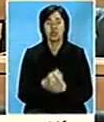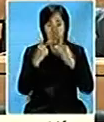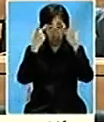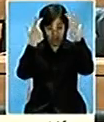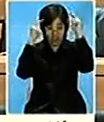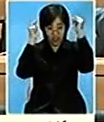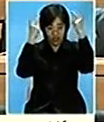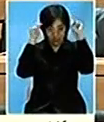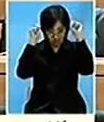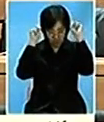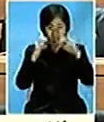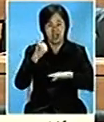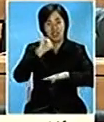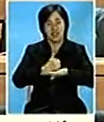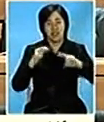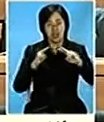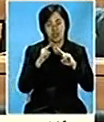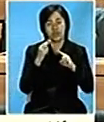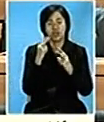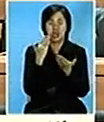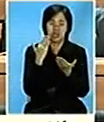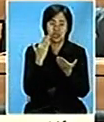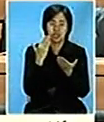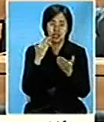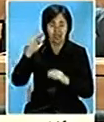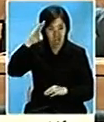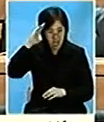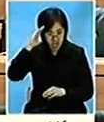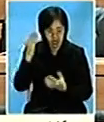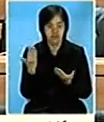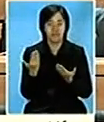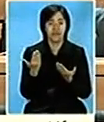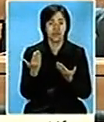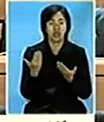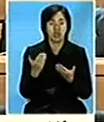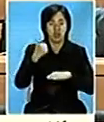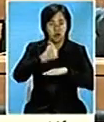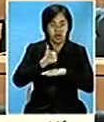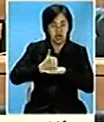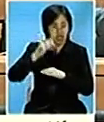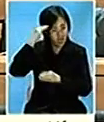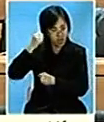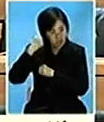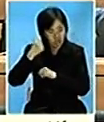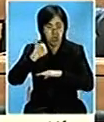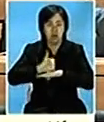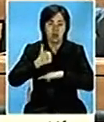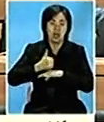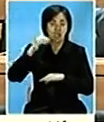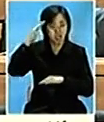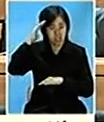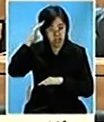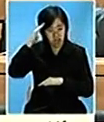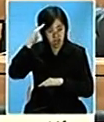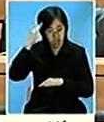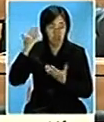นท่านนายกท่านรัฐมนตรีการกลาโหมท่านผบ.ทบ.ผบ.ทอ.ผบ.ตำรวจเนี่ยนะครับร่ว